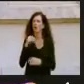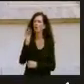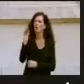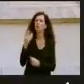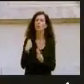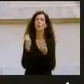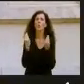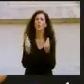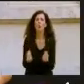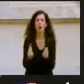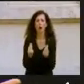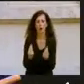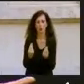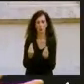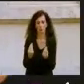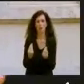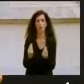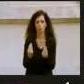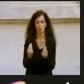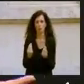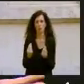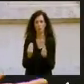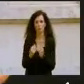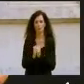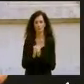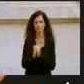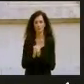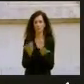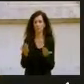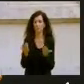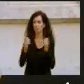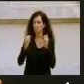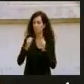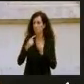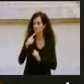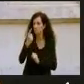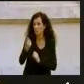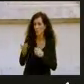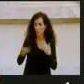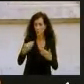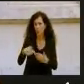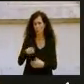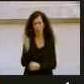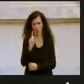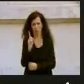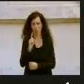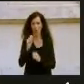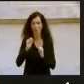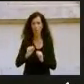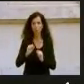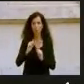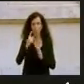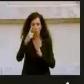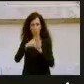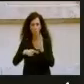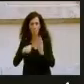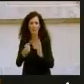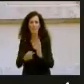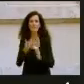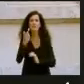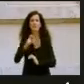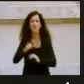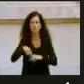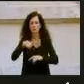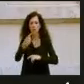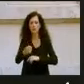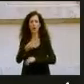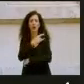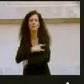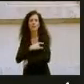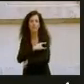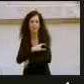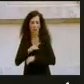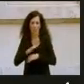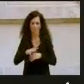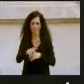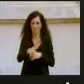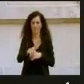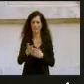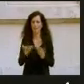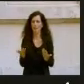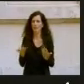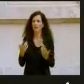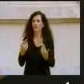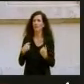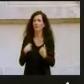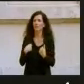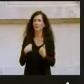ma insomma nell'arco di un mese che sono a settembre si avvicina e come dire sono